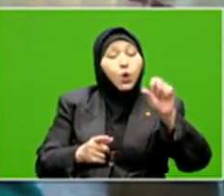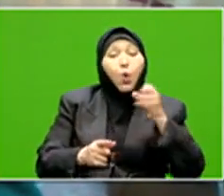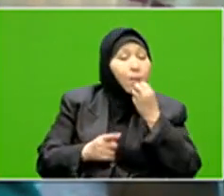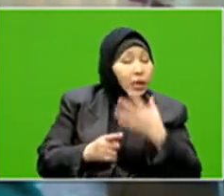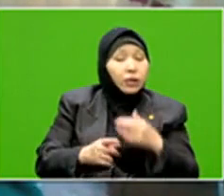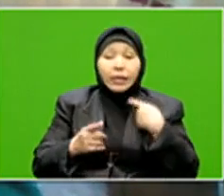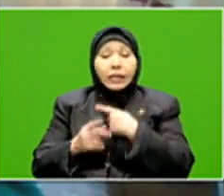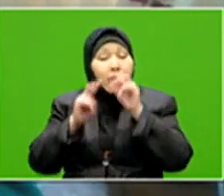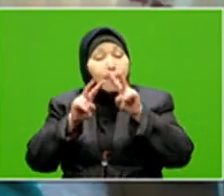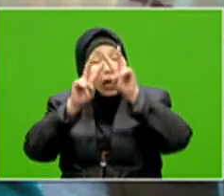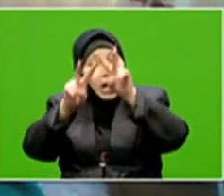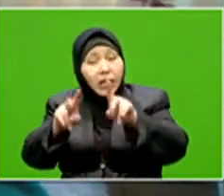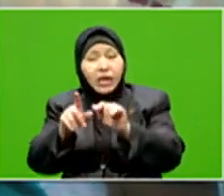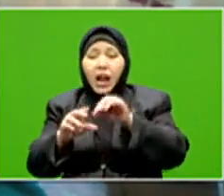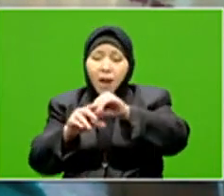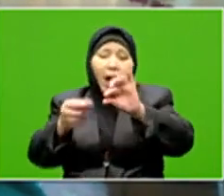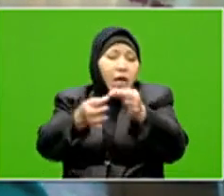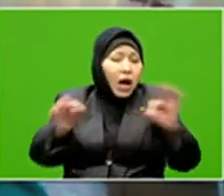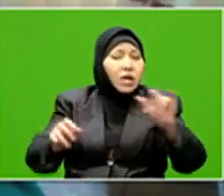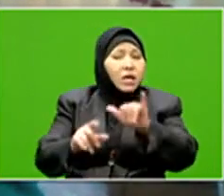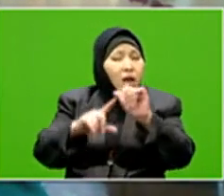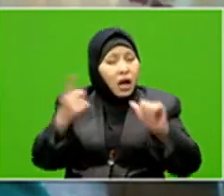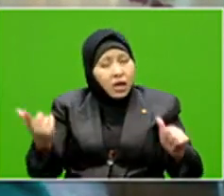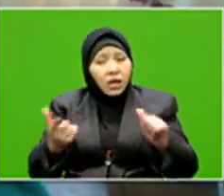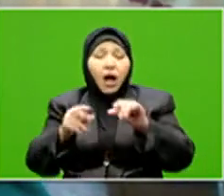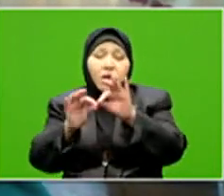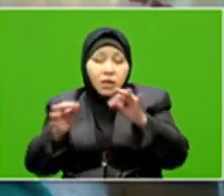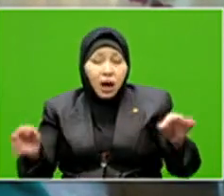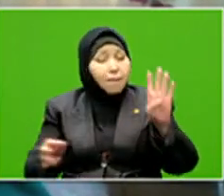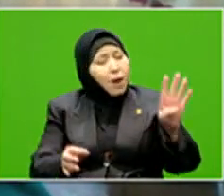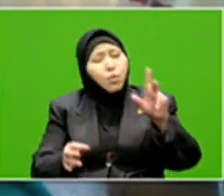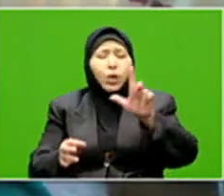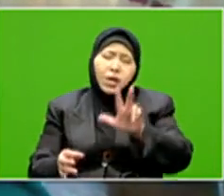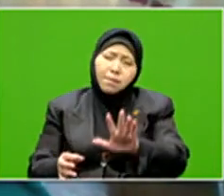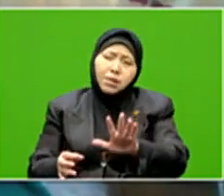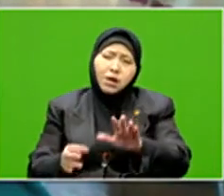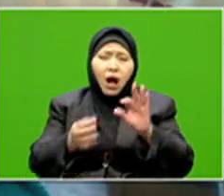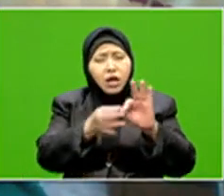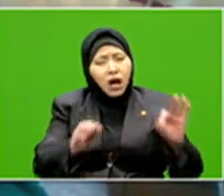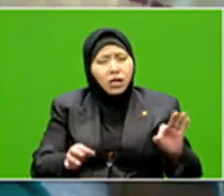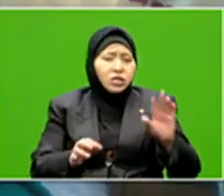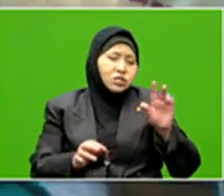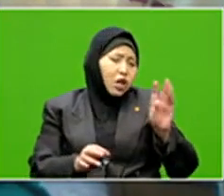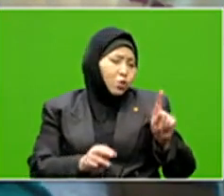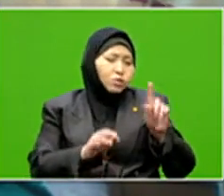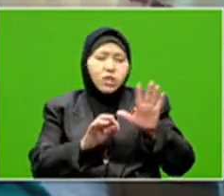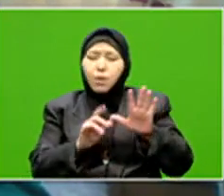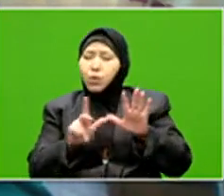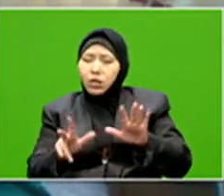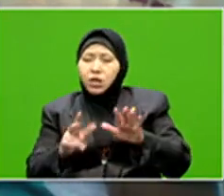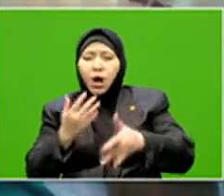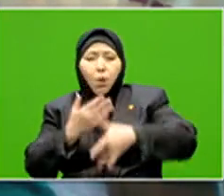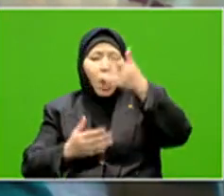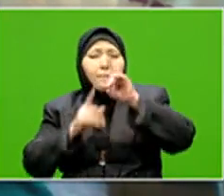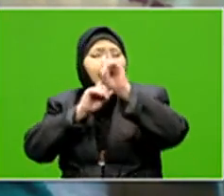lihat dalam ayat-ayat yang lain, contohnya dalam surah Al-Baqarah ayat 45, dalam ayat surah Al-Baqarah ayat 153, didahulukan